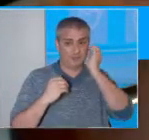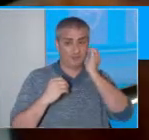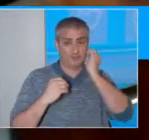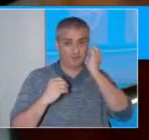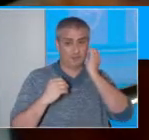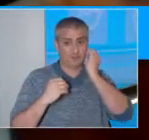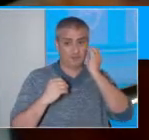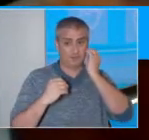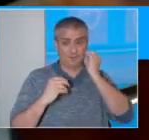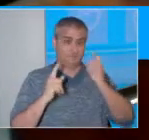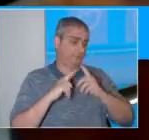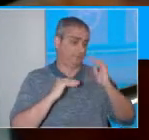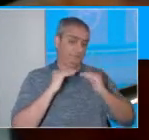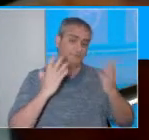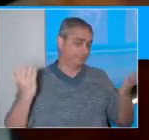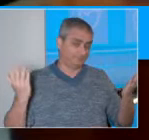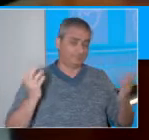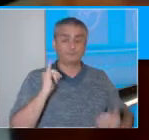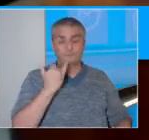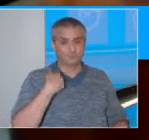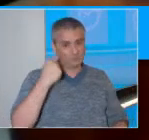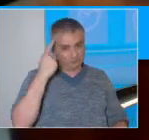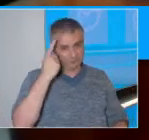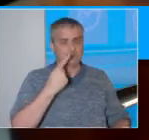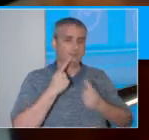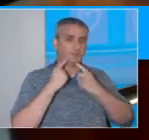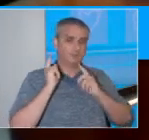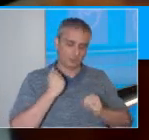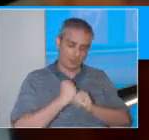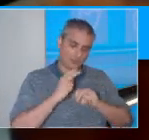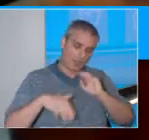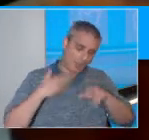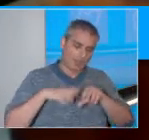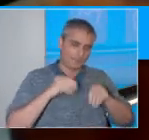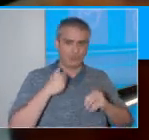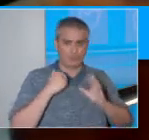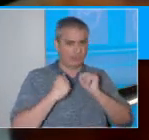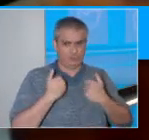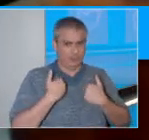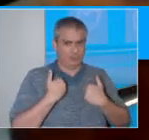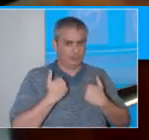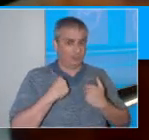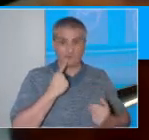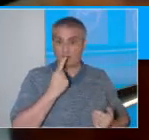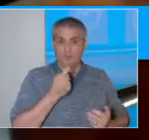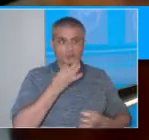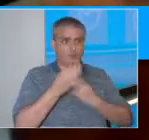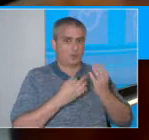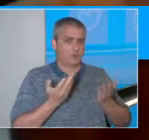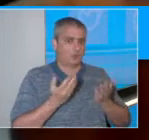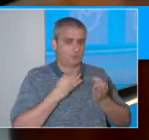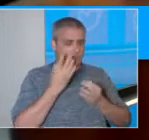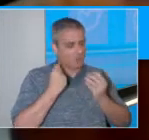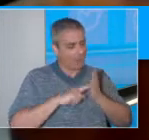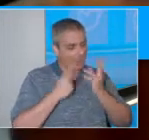אפשר לשים את זה באותה משוואה. כן, אני חושבת שזה שיח שצריך לנהל אחרי הבחירות. אני גם די קשה לי, אני חייבת להגיד עם השאלות האלו, במקום השאלות